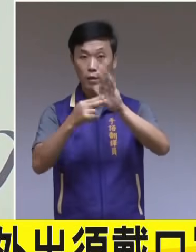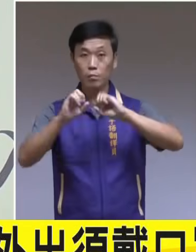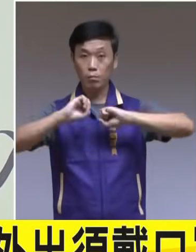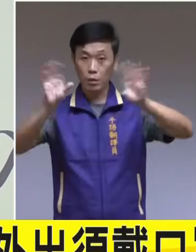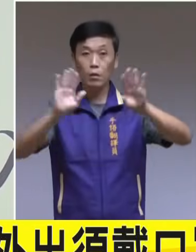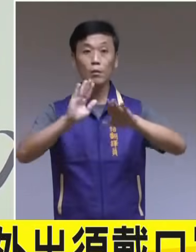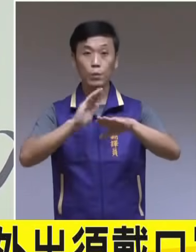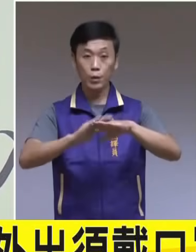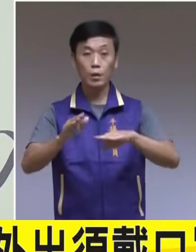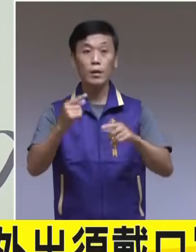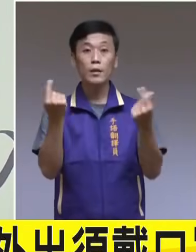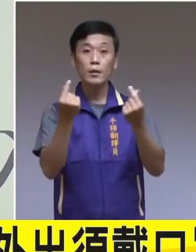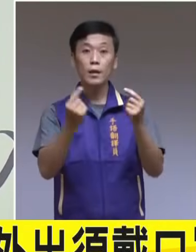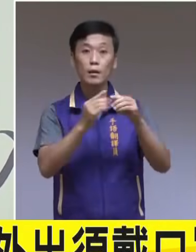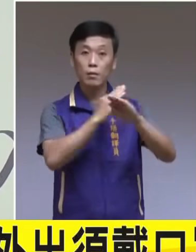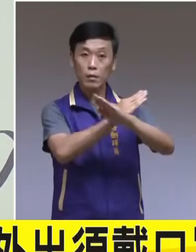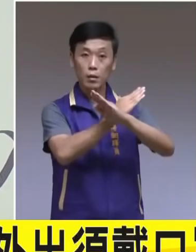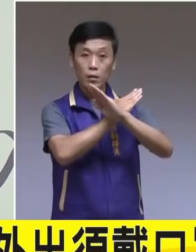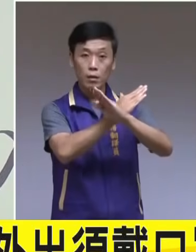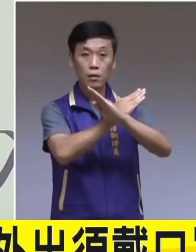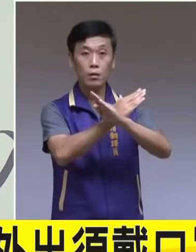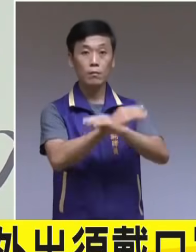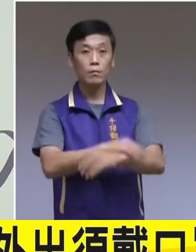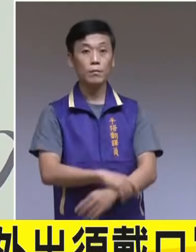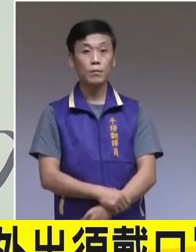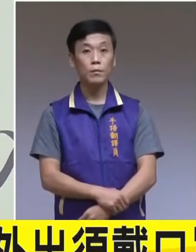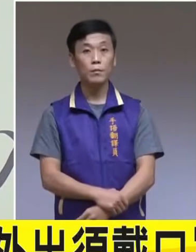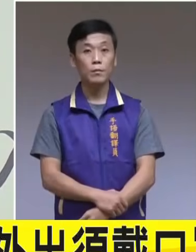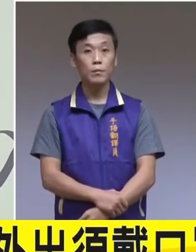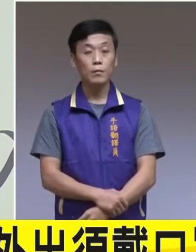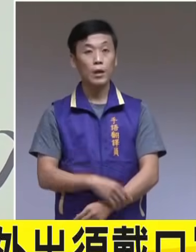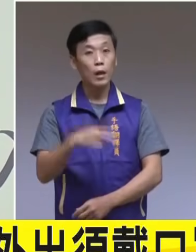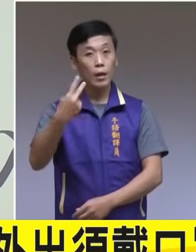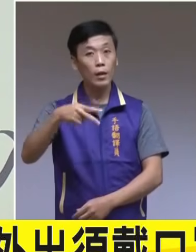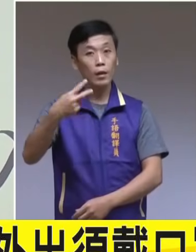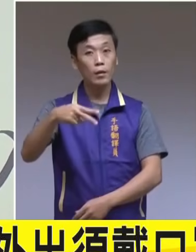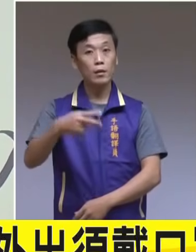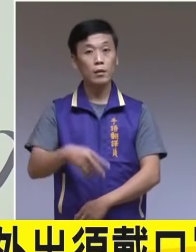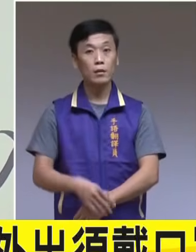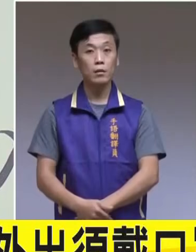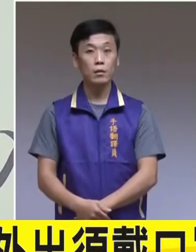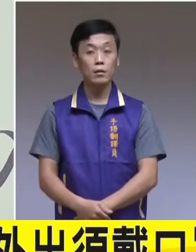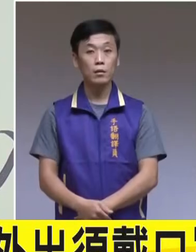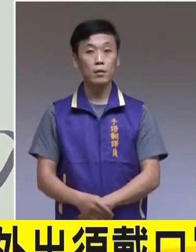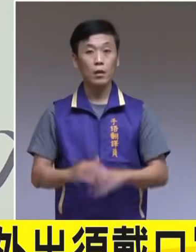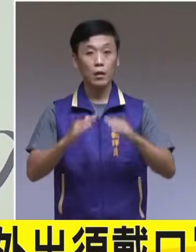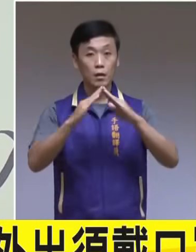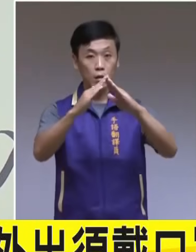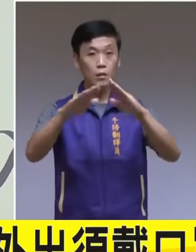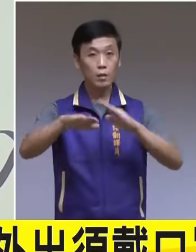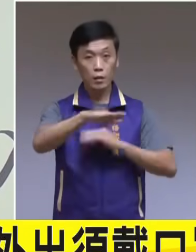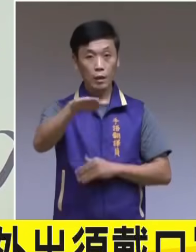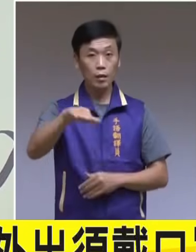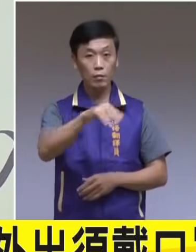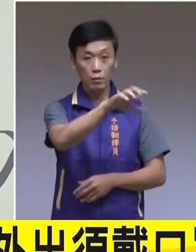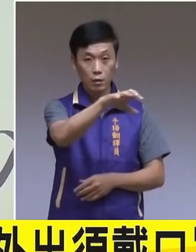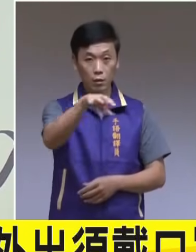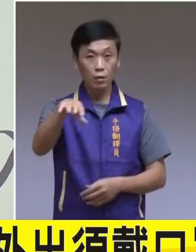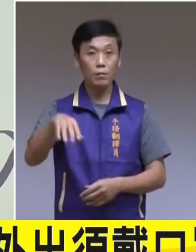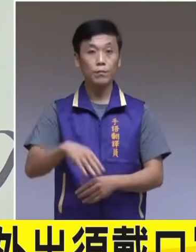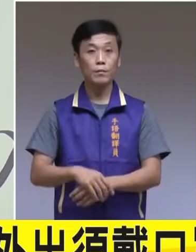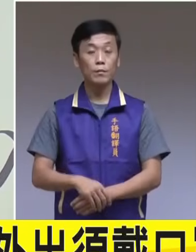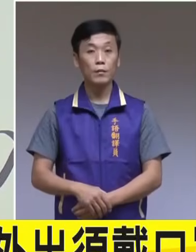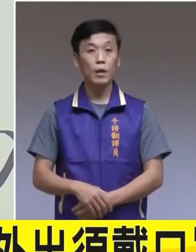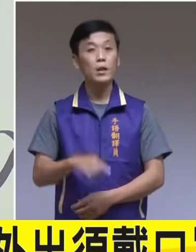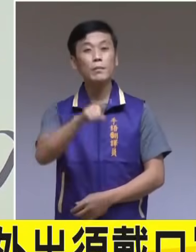在夜市这个还有这个市场等等这个部